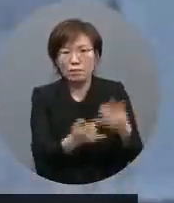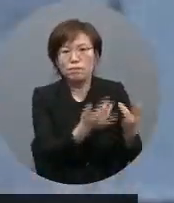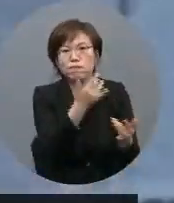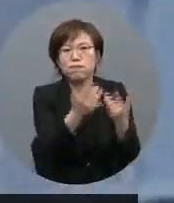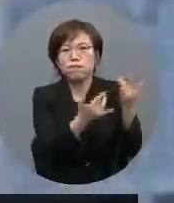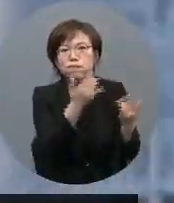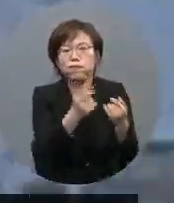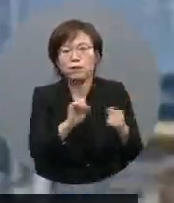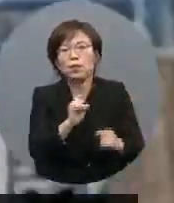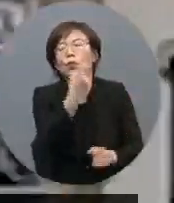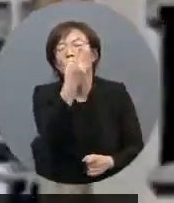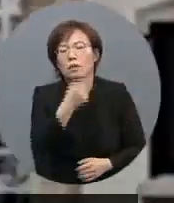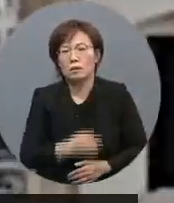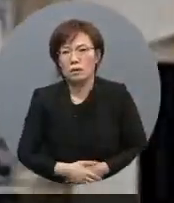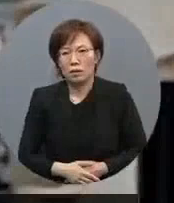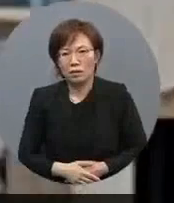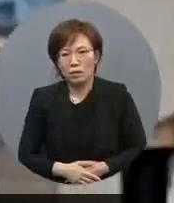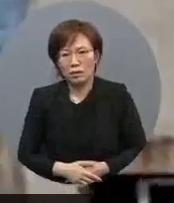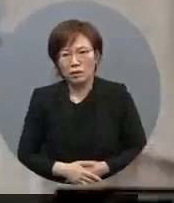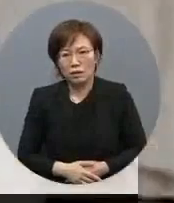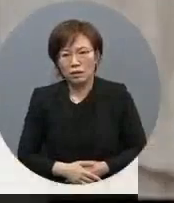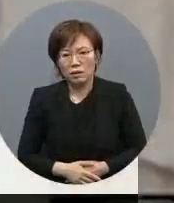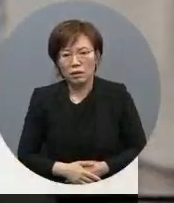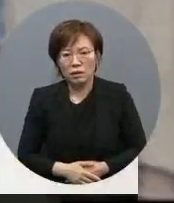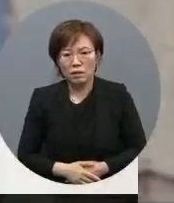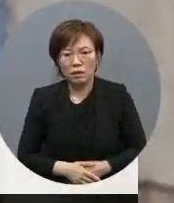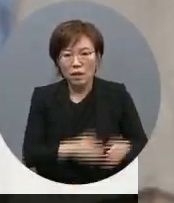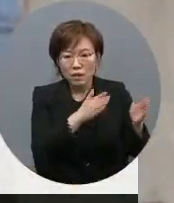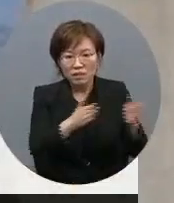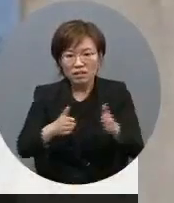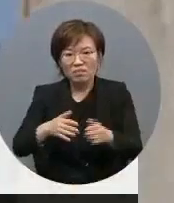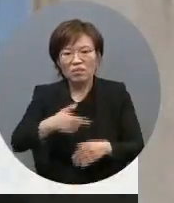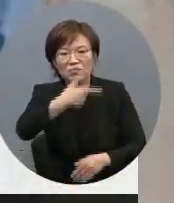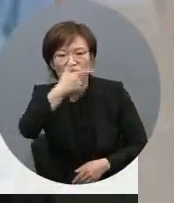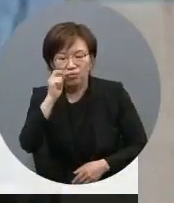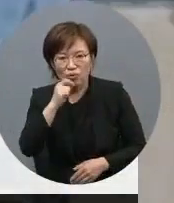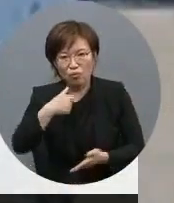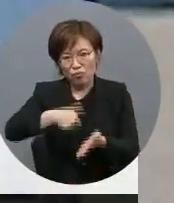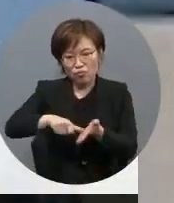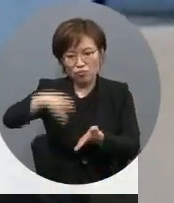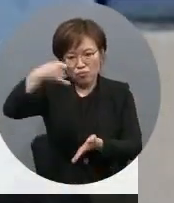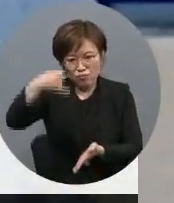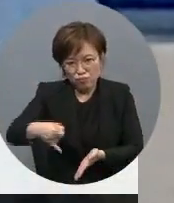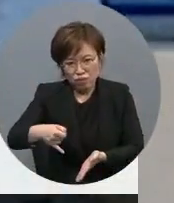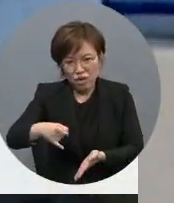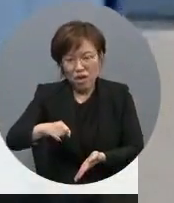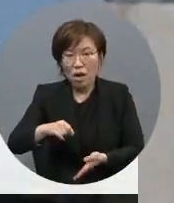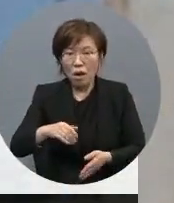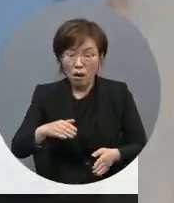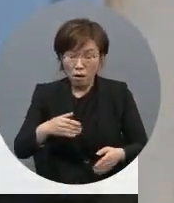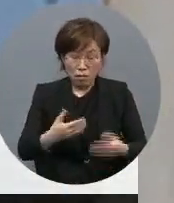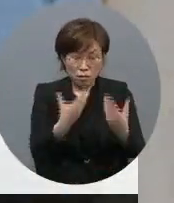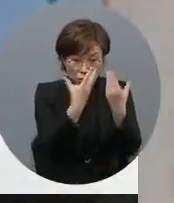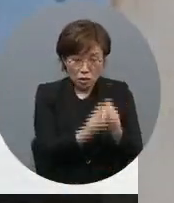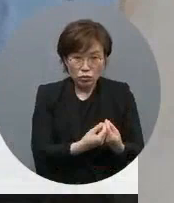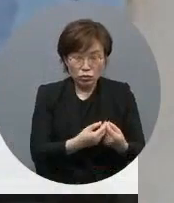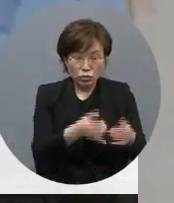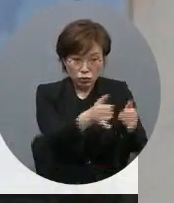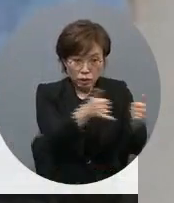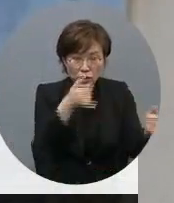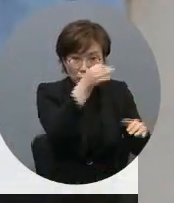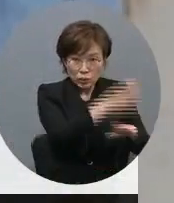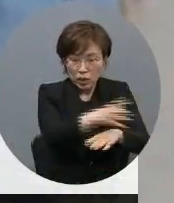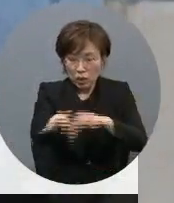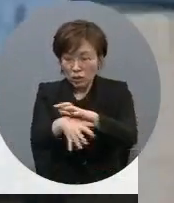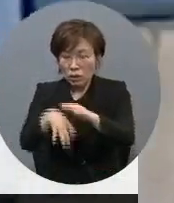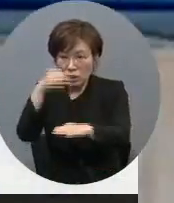난 것으로 추정되고 있습니다. 정비를 제대로 안 했거나 이제 부품이 불량했거나 우리가 냉장고를 사든 세탁기를 사든